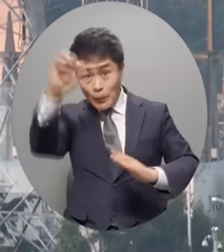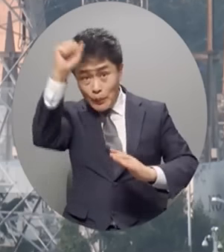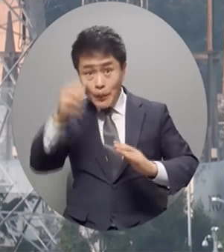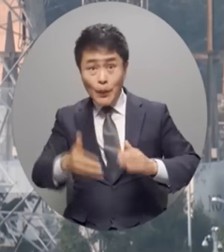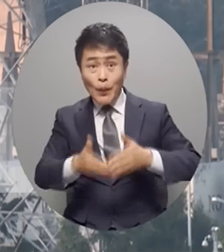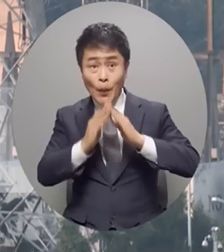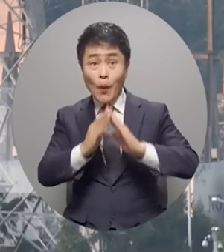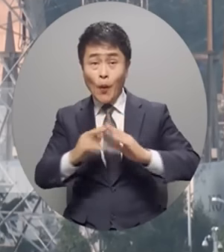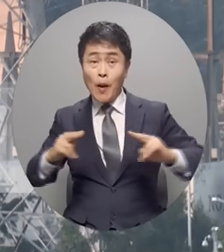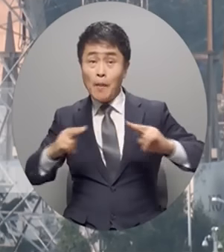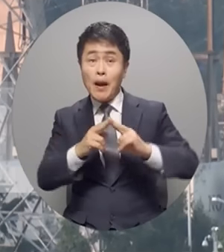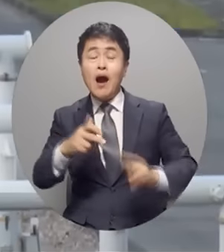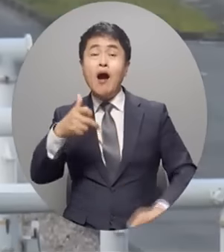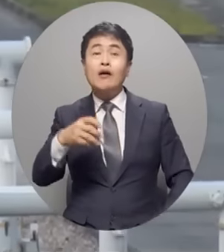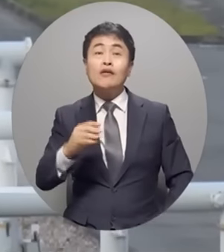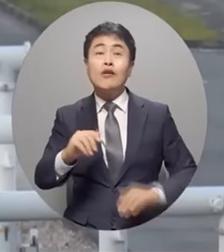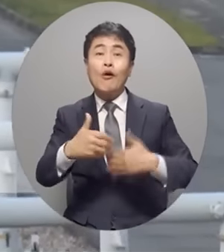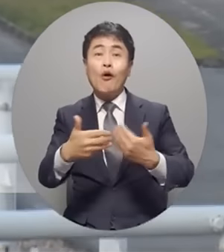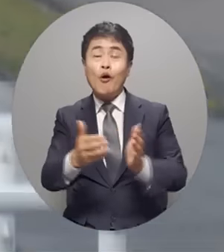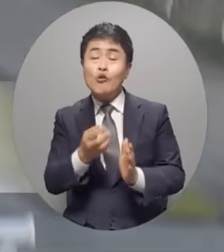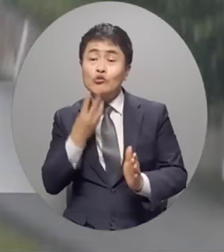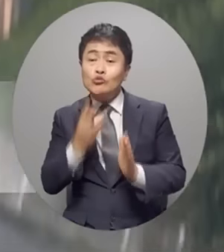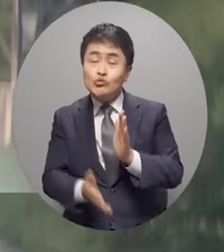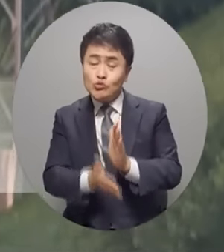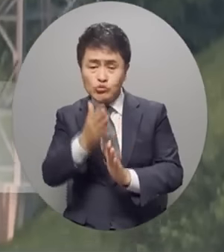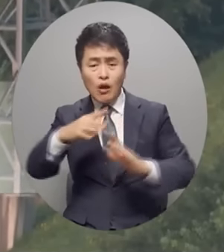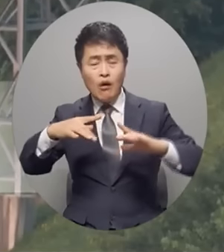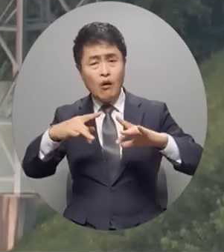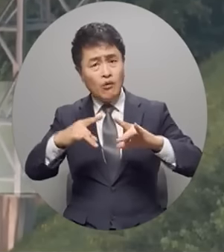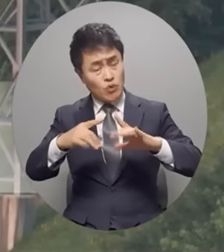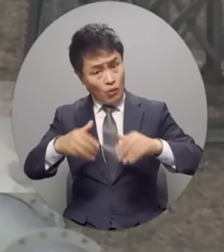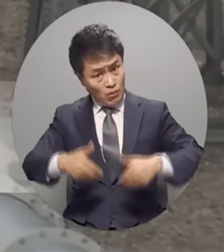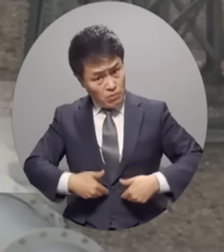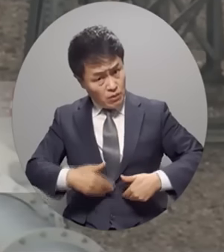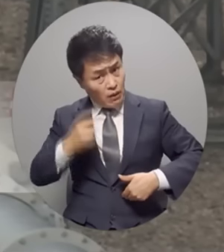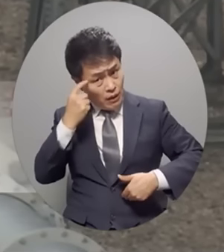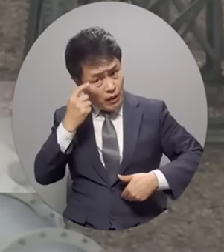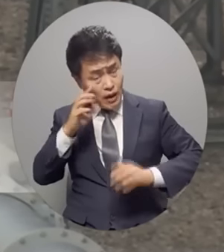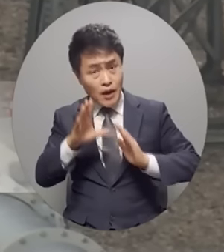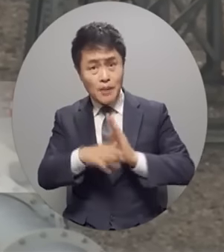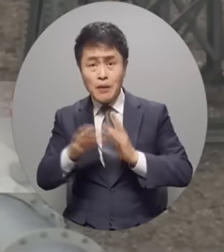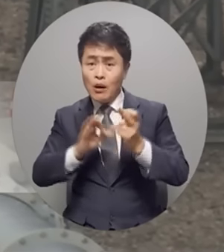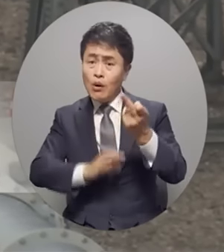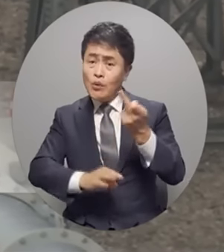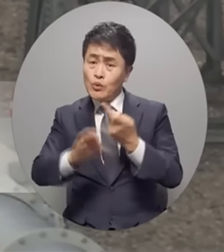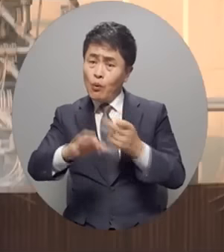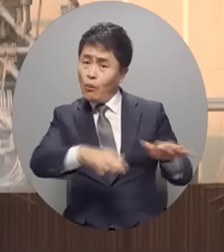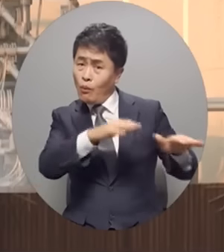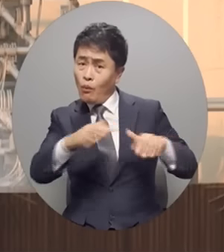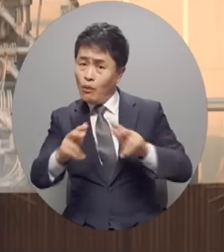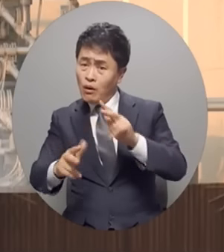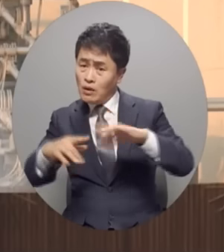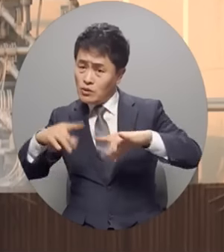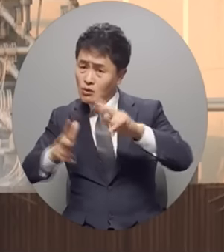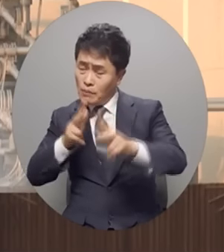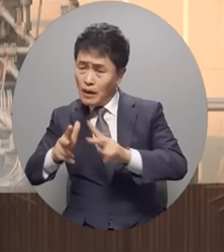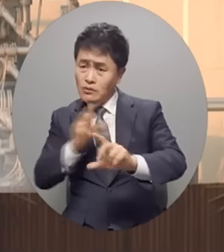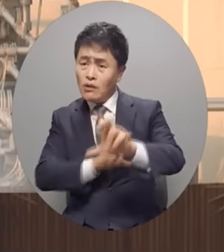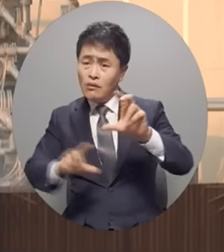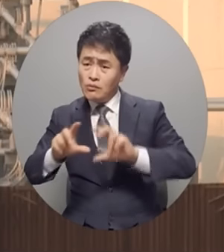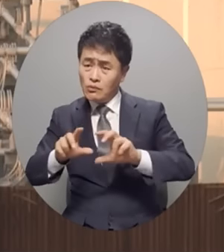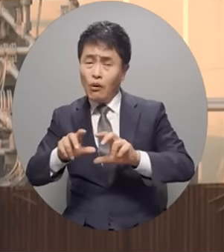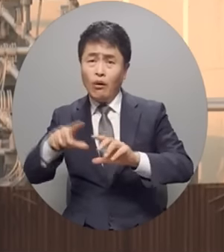들어서는 반도체 클러스터를 비롯해 수도권의 전력 수요를 감안하면 동해안의 발전소에서 전기를 더 끌어와야